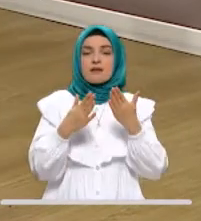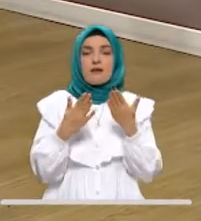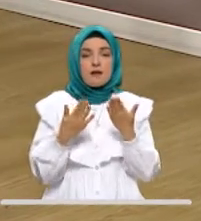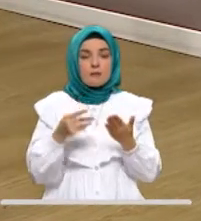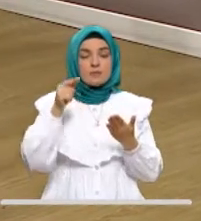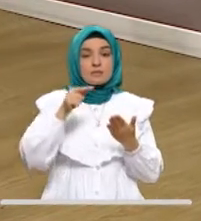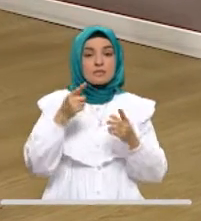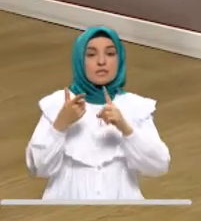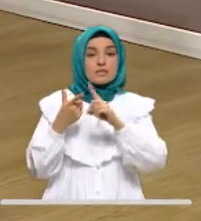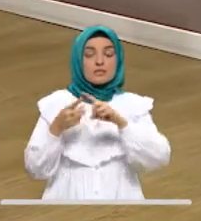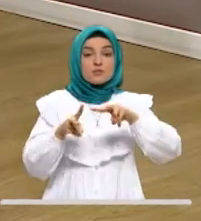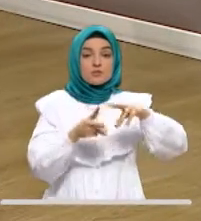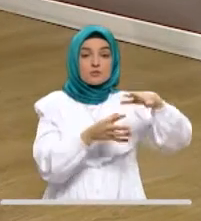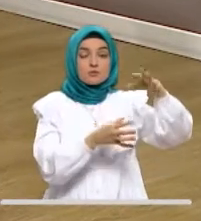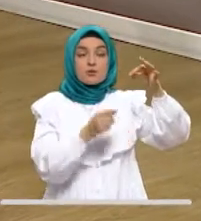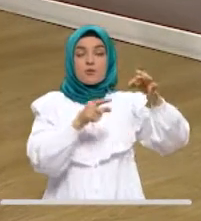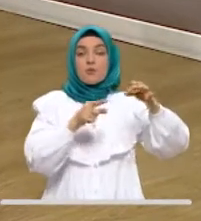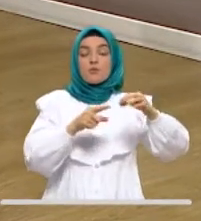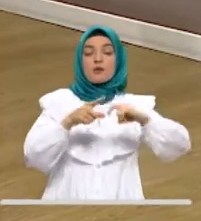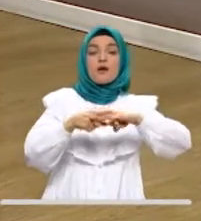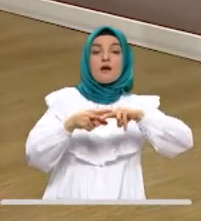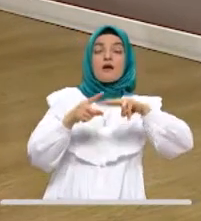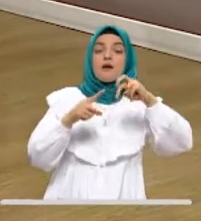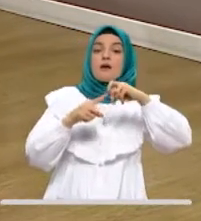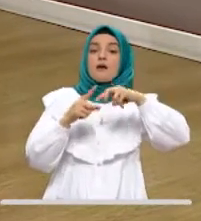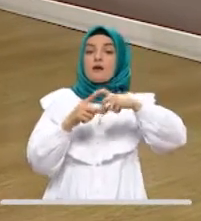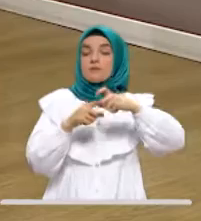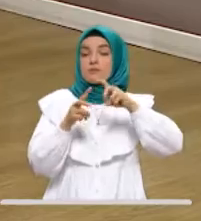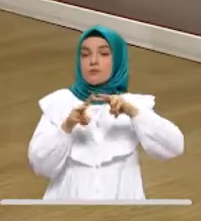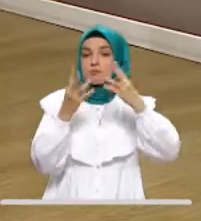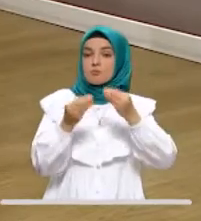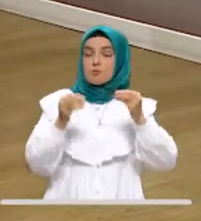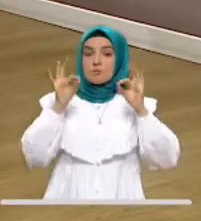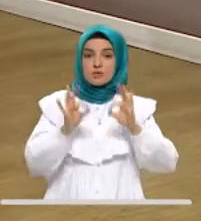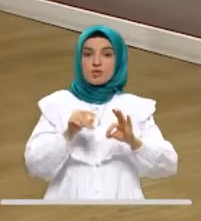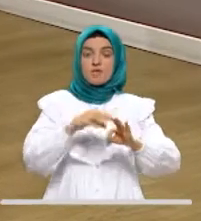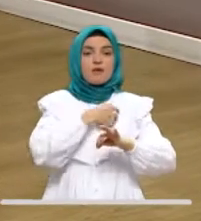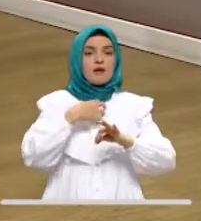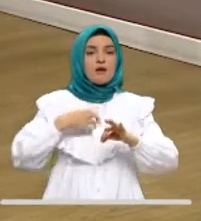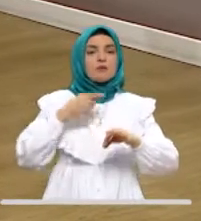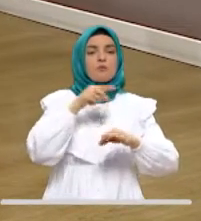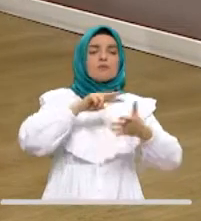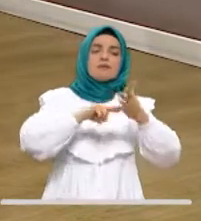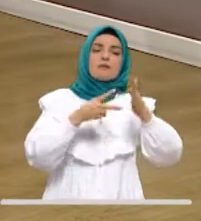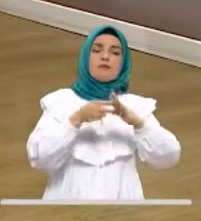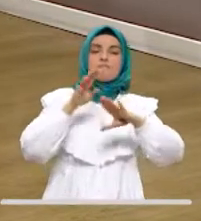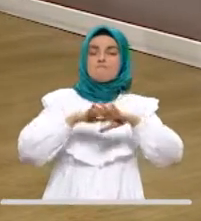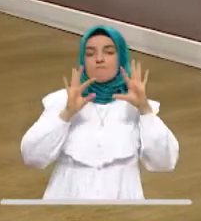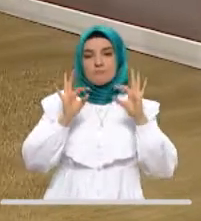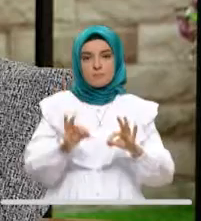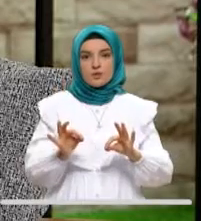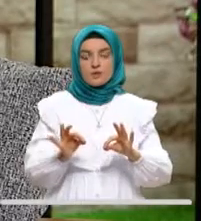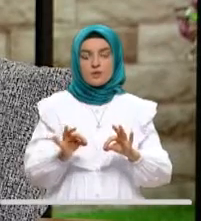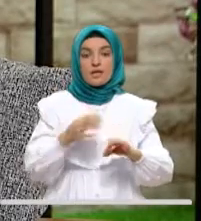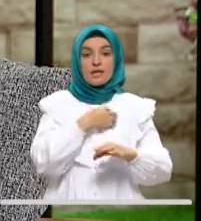Murat'ın Bursa'daki sarayında artık harem oluşmaya başladığında evet padişahın annesi orayı idare etmeye başlıyor. Ya da işte annesi yaşamıyorsa